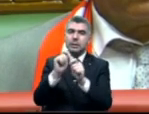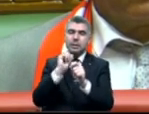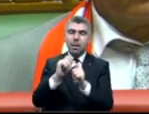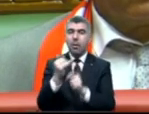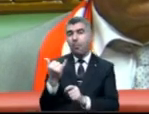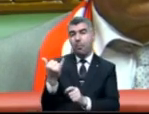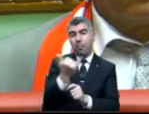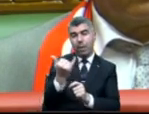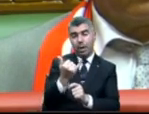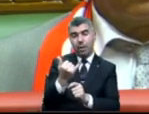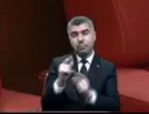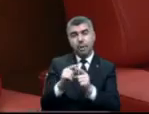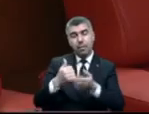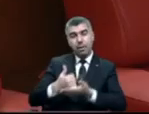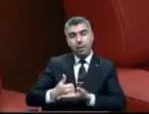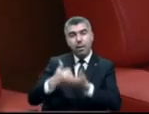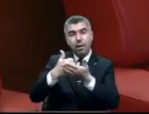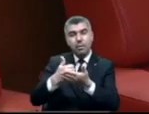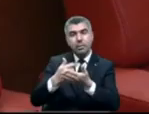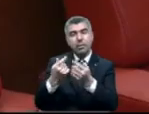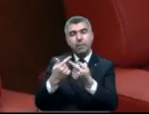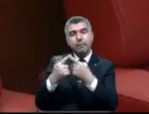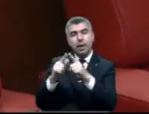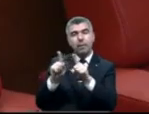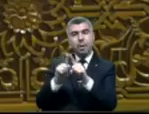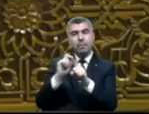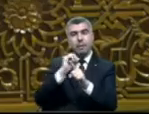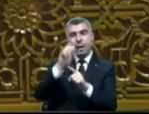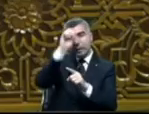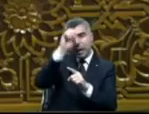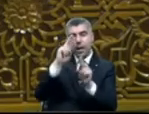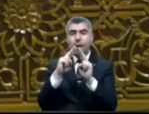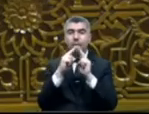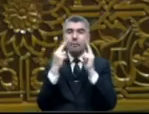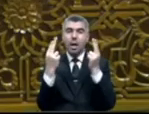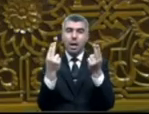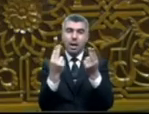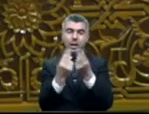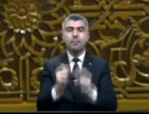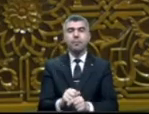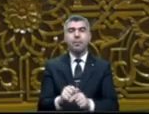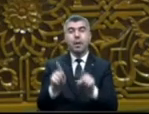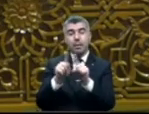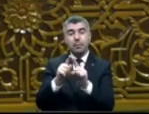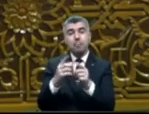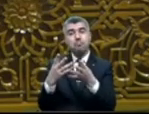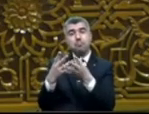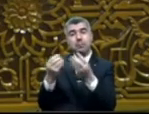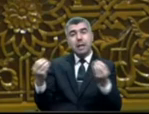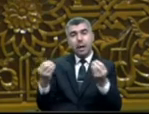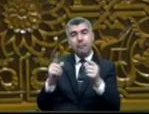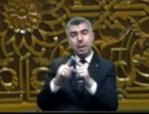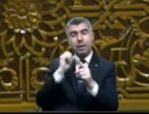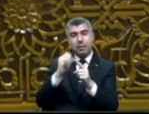الجوهرة الصناعية للمساهمة في تجاوز التداعيات الخطيرة للأزمة الطاقية العالمية والحفاظ على آلاف مناصب الشغل المباشرة